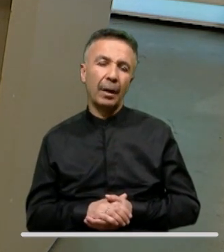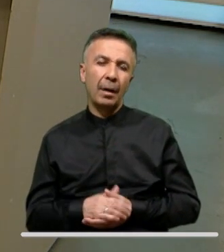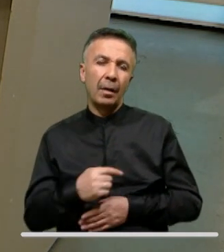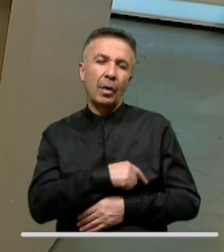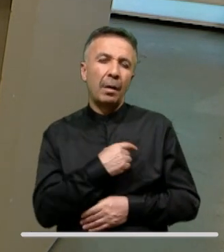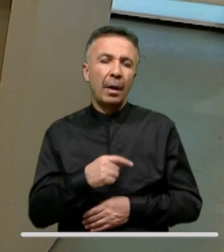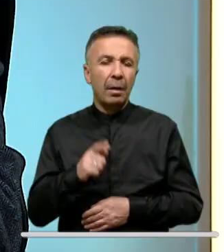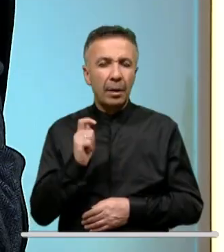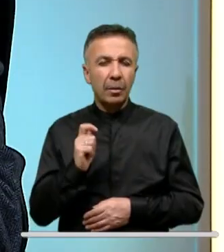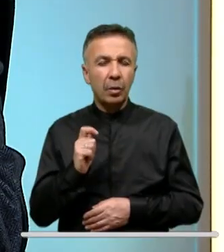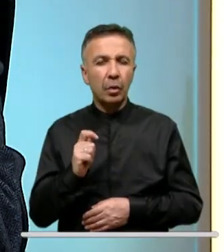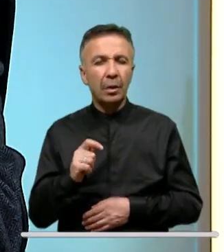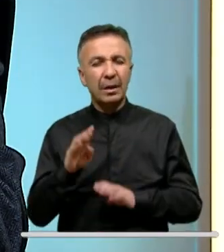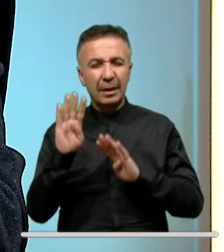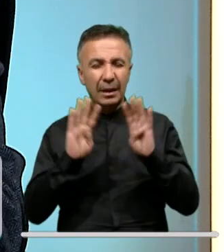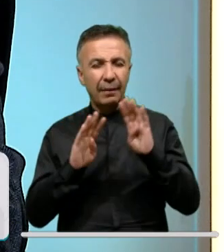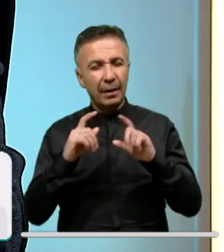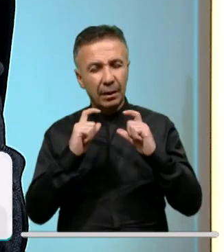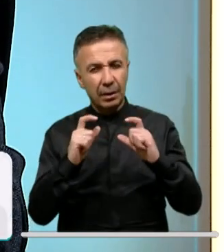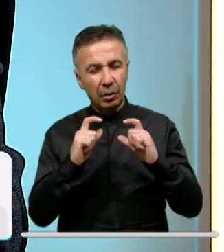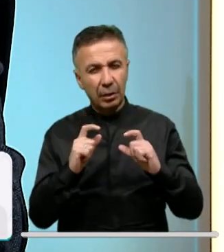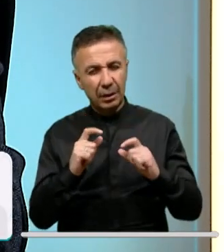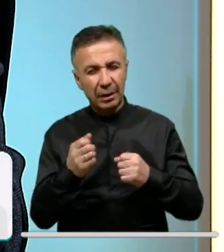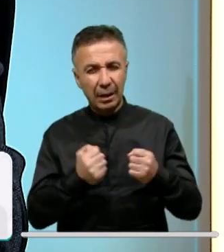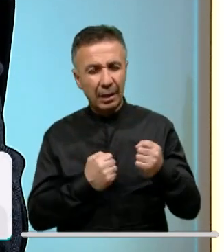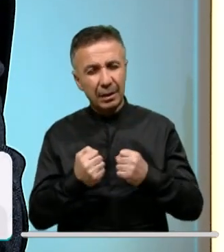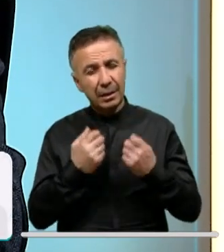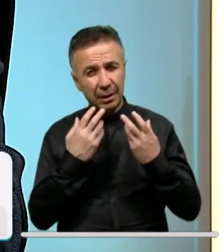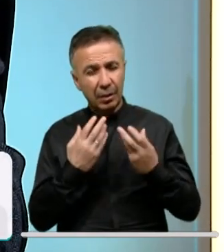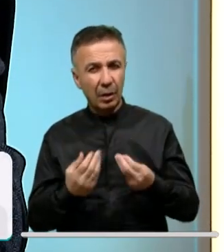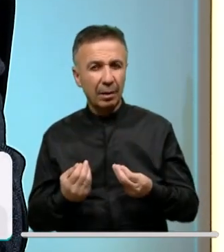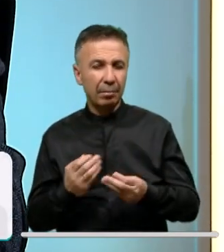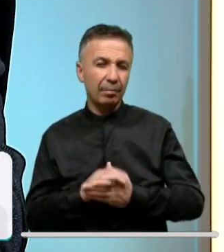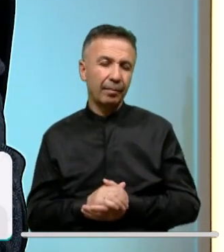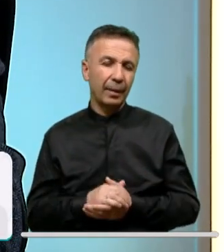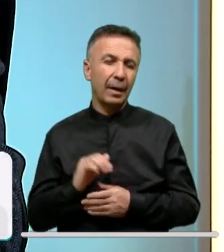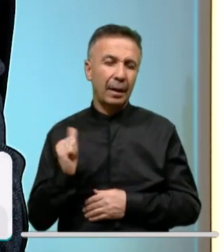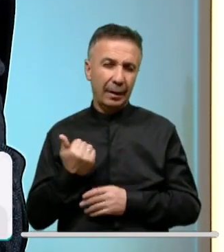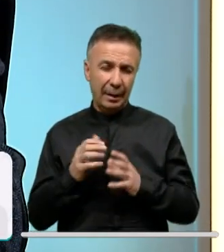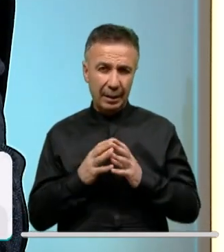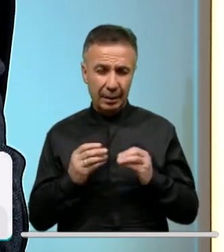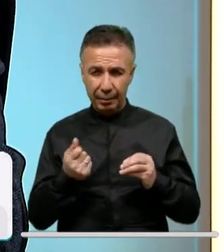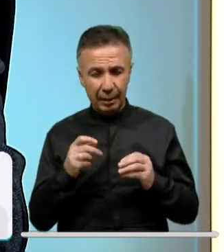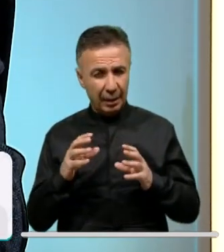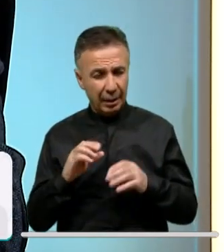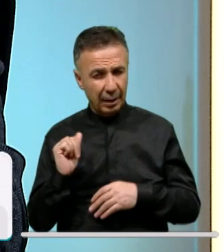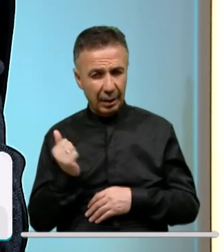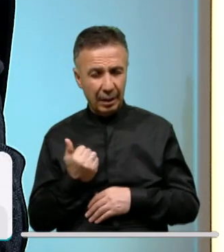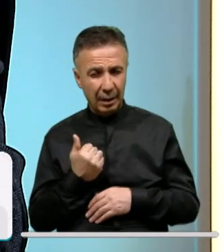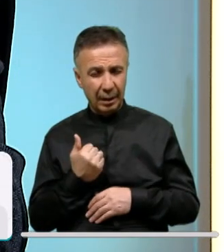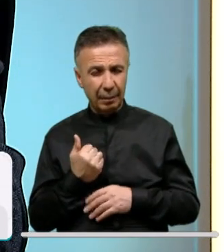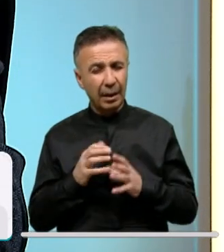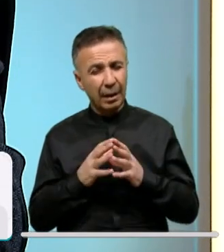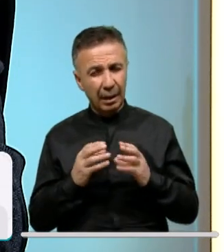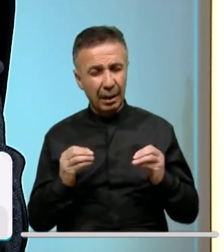trafik sigortası da sizin aracınızda meydana gelen değer kaybını telafi